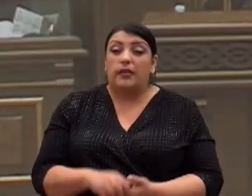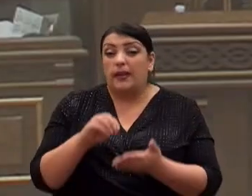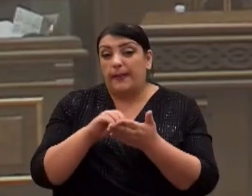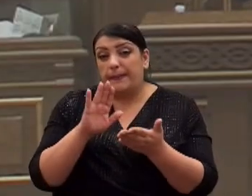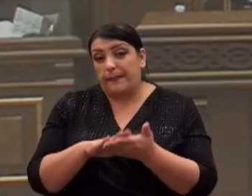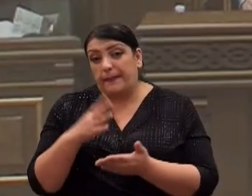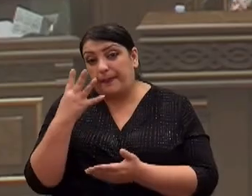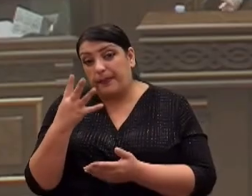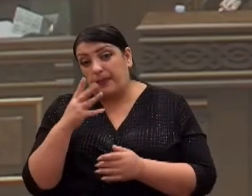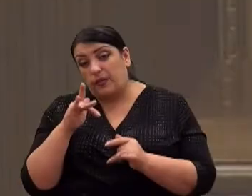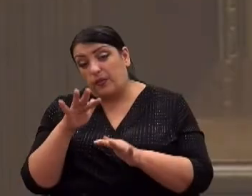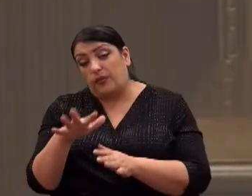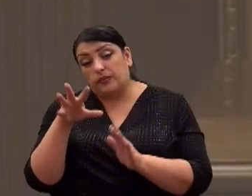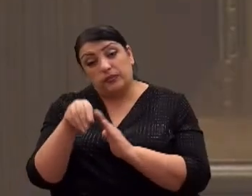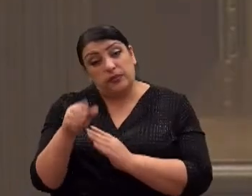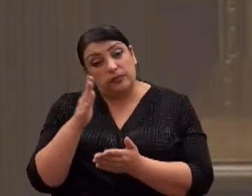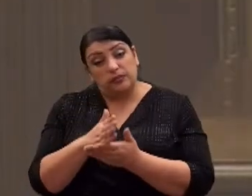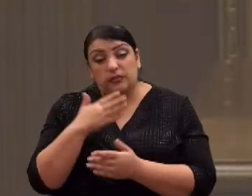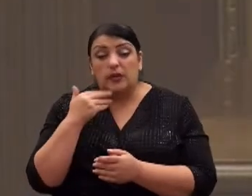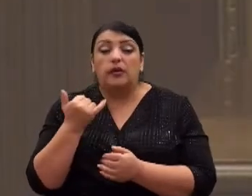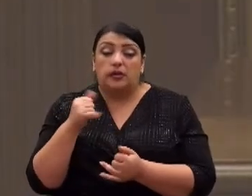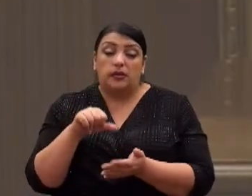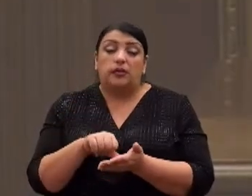4 գործերը գտնվում են